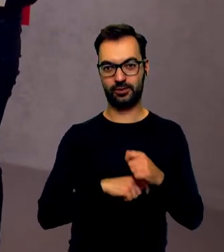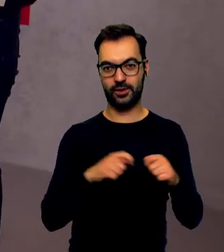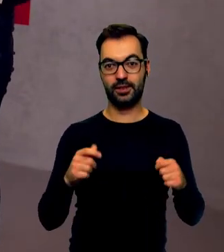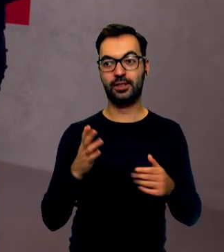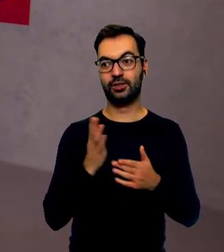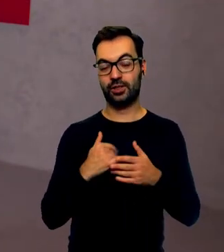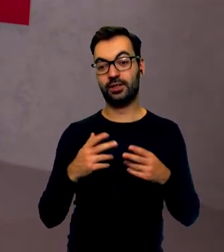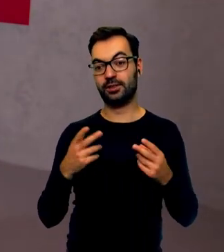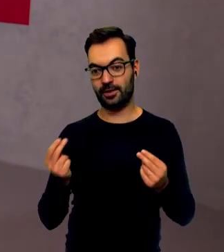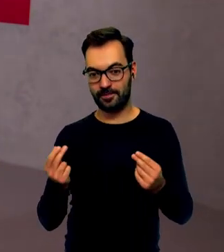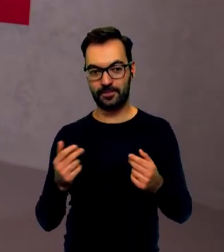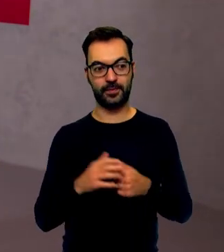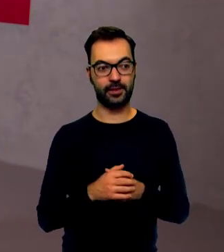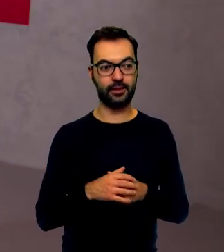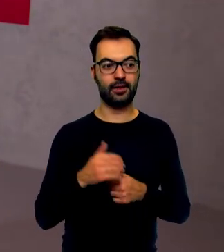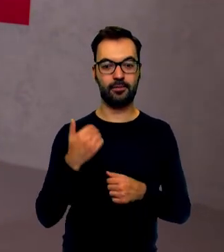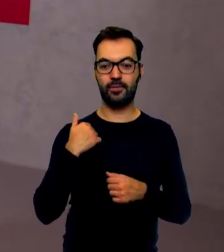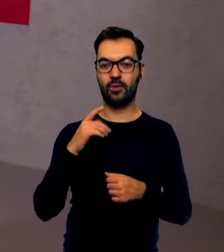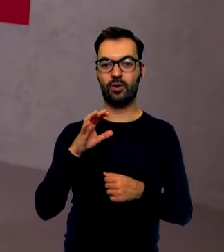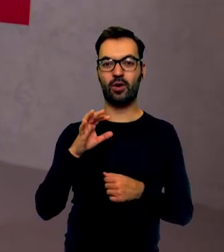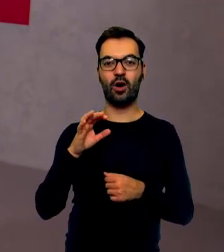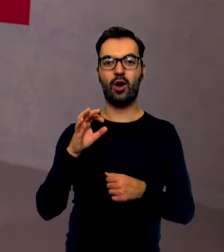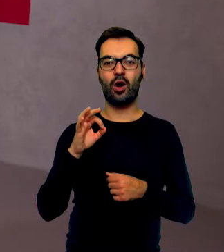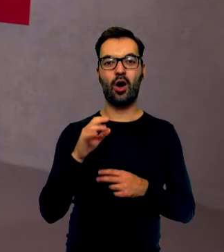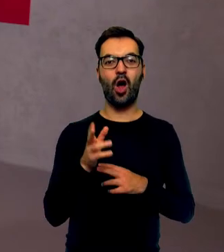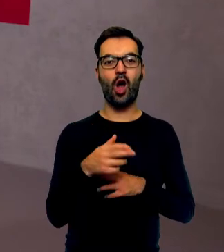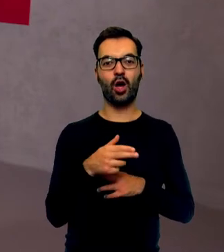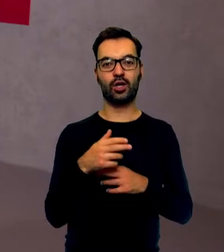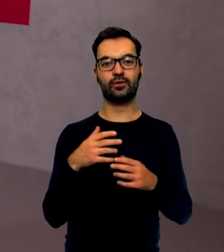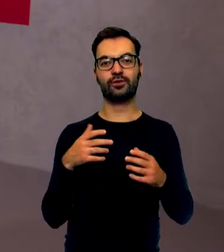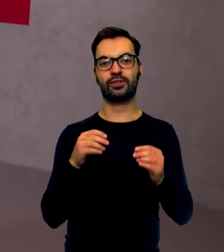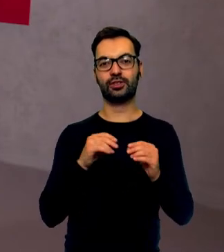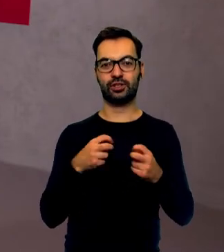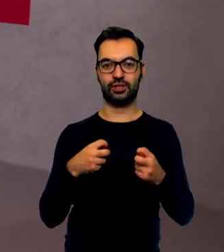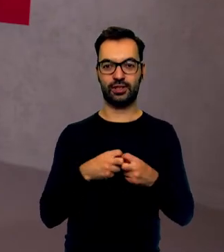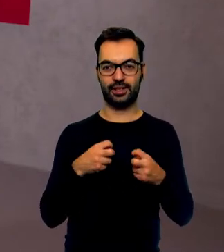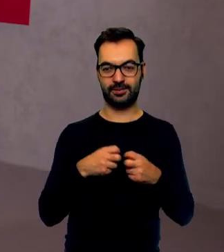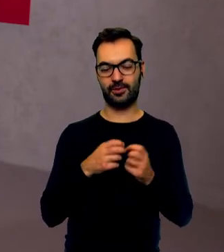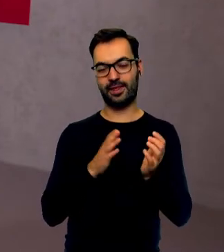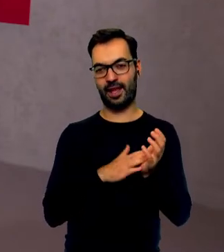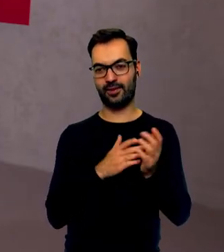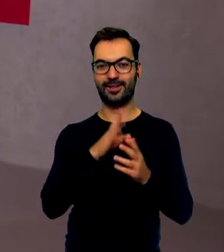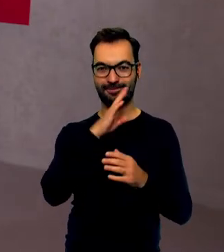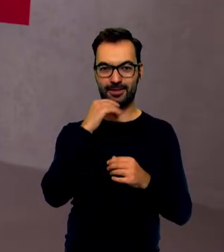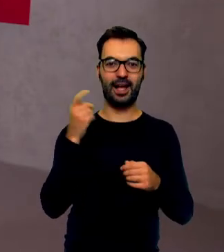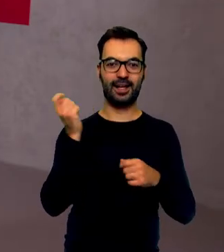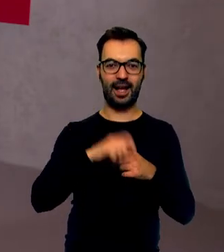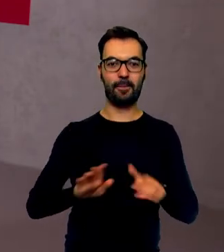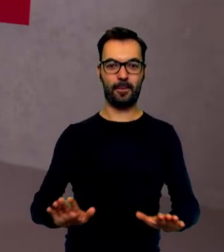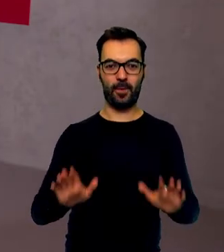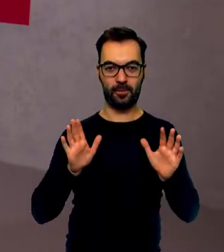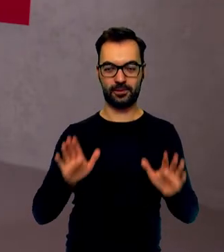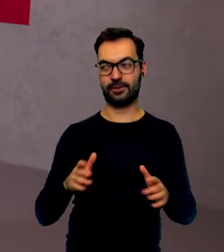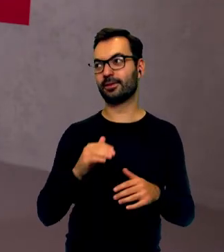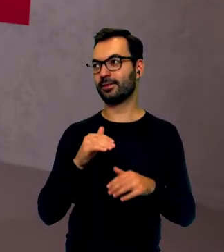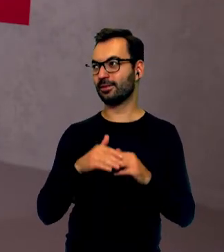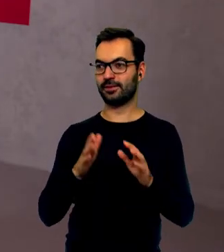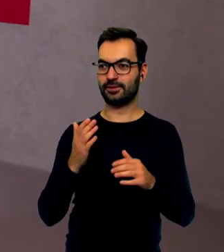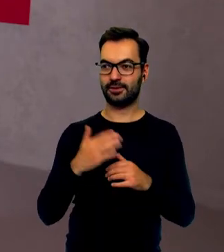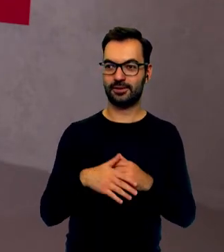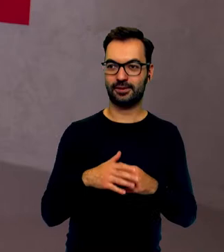pozytywnie, część nie. Był z nami okoń w sieci, który powiedział, że no bo nagrodą jest tylko uśmiech prowadzącej, natomiast karą są pompki. Na szczęście już, wiesz,